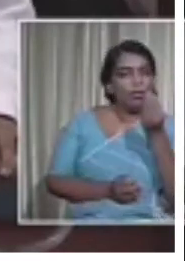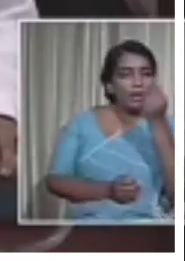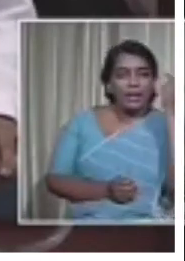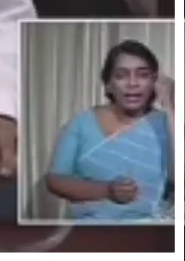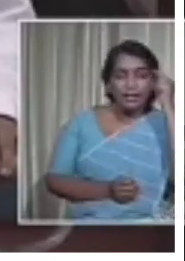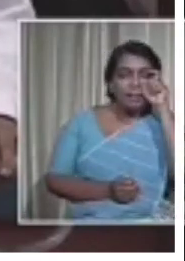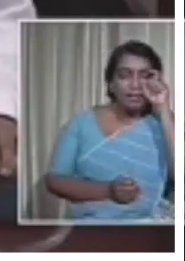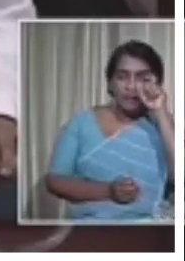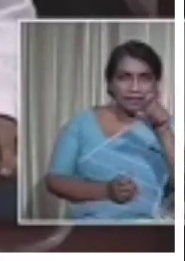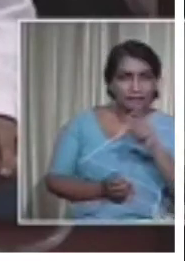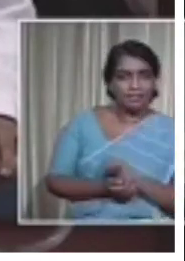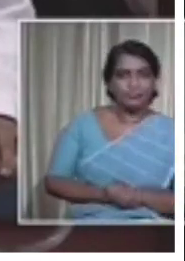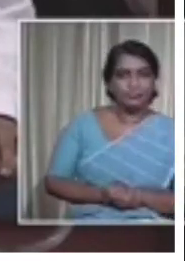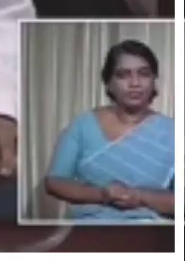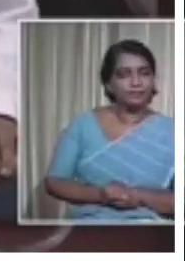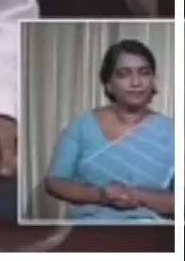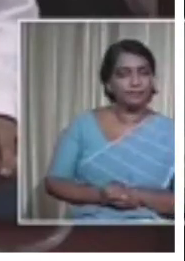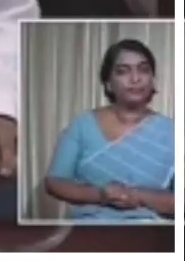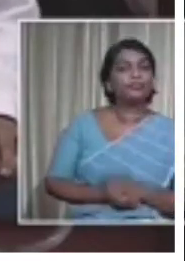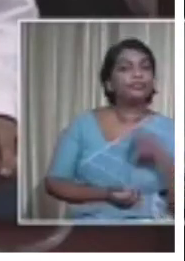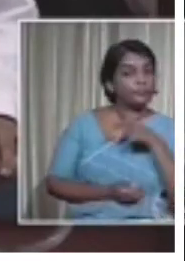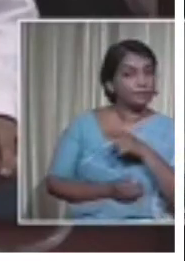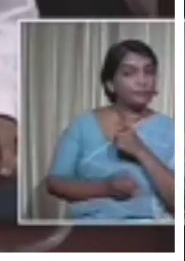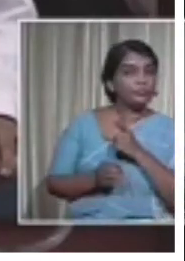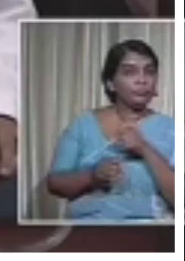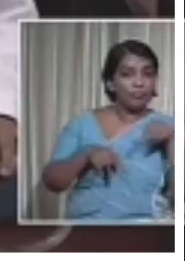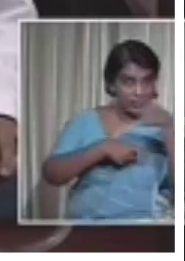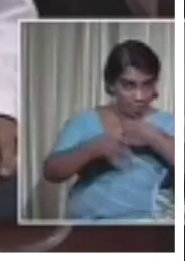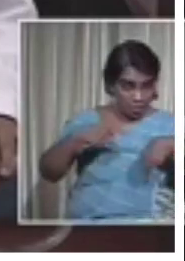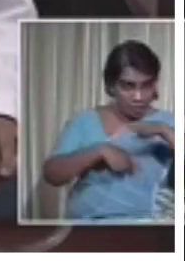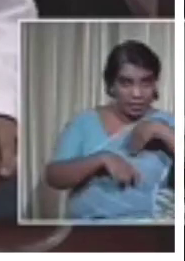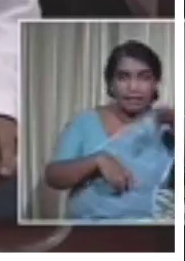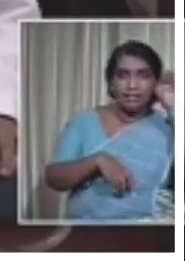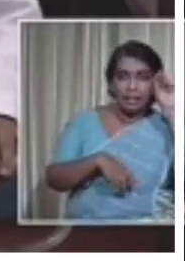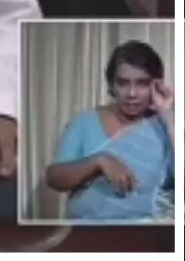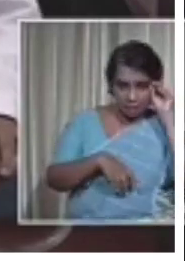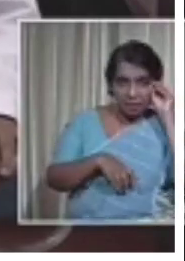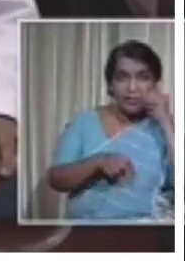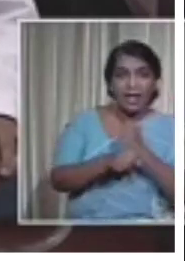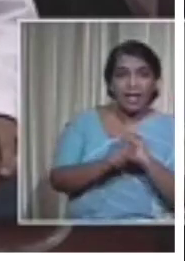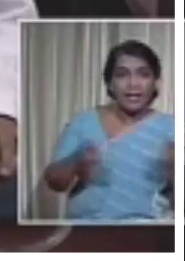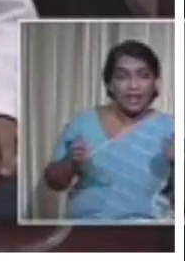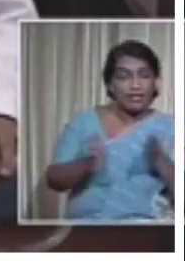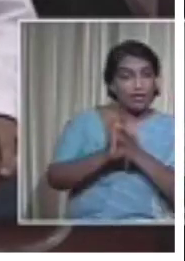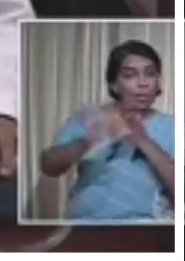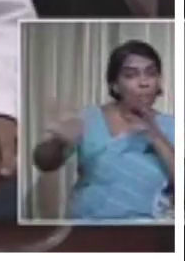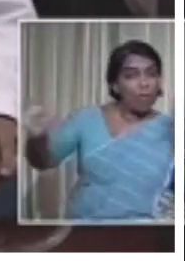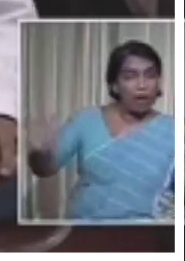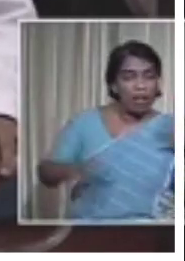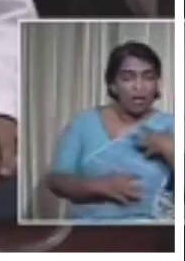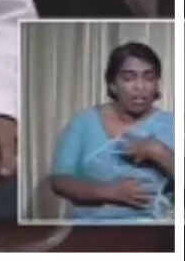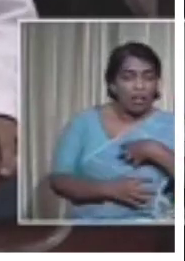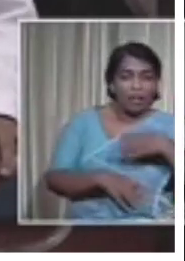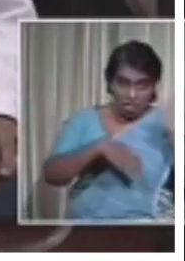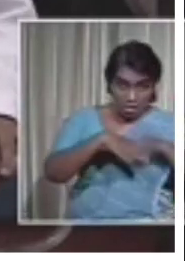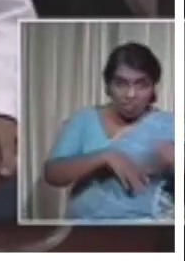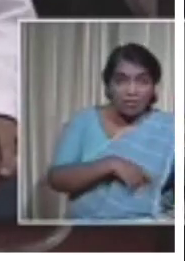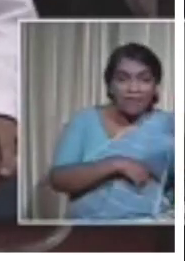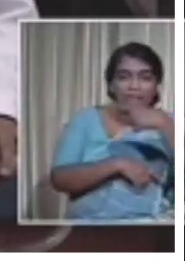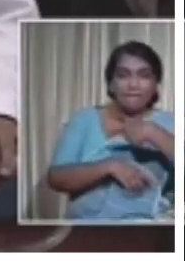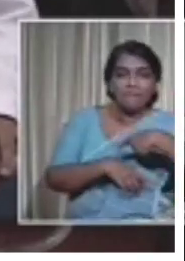இணைந்து நிறைவேற்ற அதிகாரம் கொண்ட ஜனாதிபதி முறைமையை மாற்றியமைக்க வேண்டும். பொதுமக்களின் கோரிக்கைகளுக்கு அரசாங்கம் செவிசாய்க்க